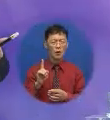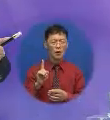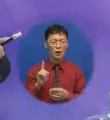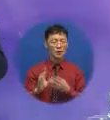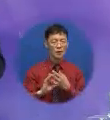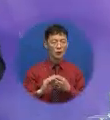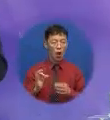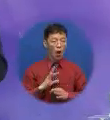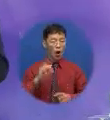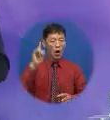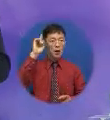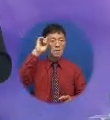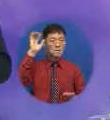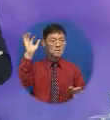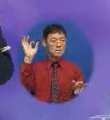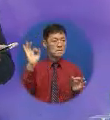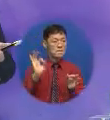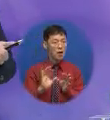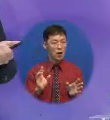좀 놀랍고